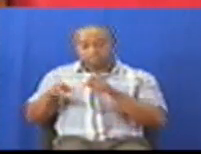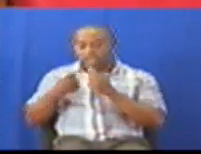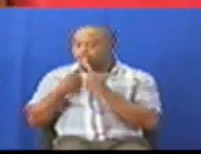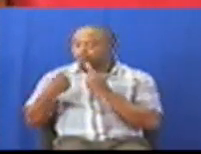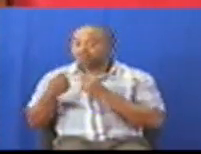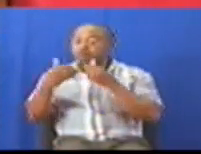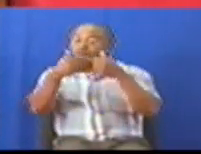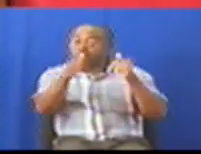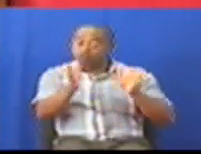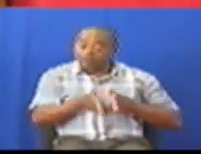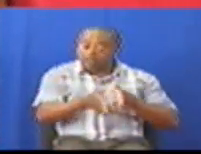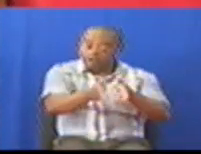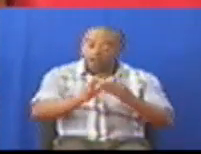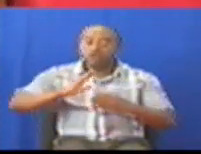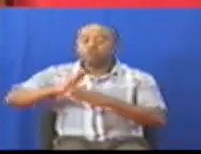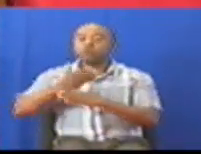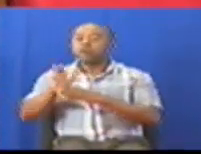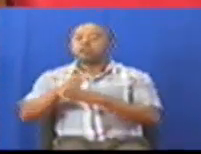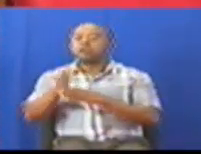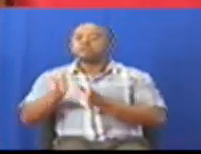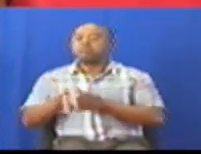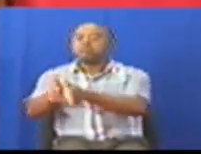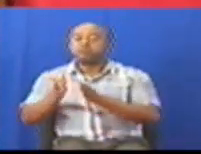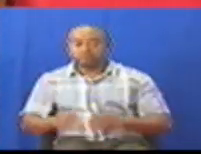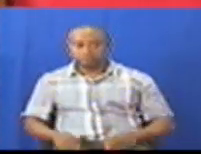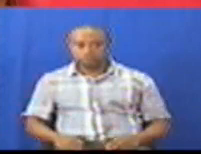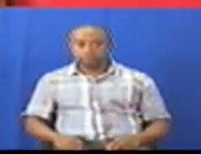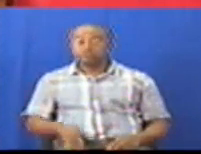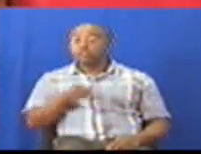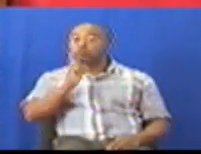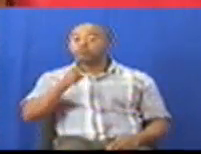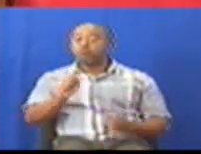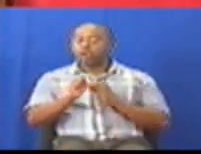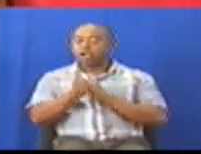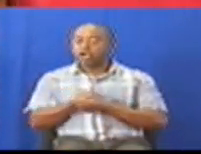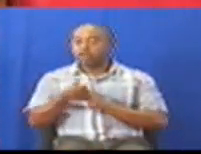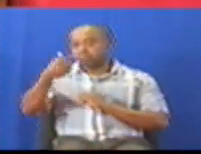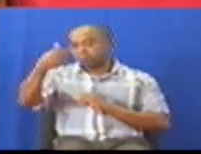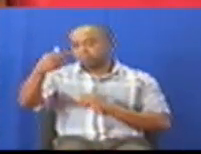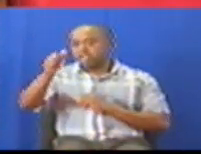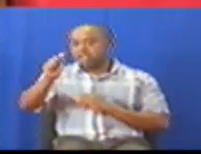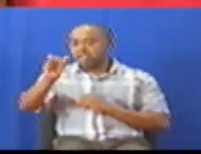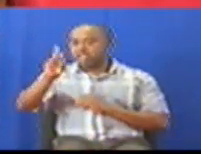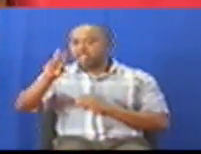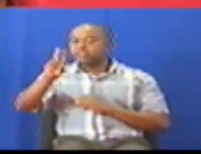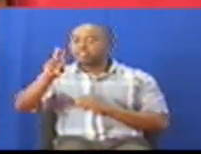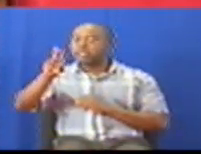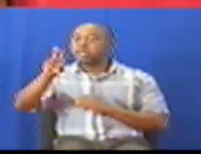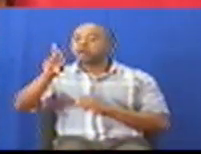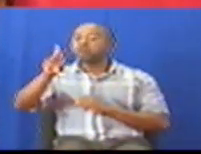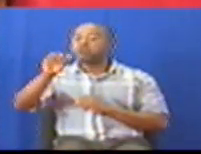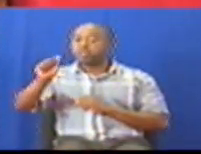zipo. Na kwa sababu tuna wakala wa TARURA, ingawa anapata fedha kidogo,